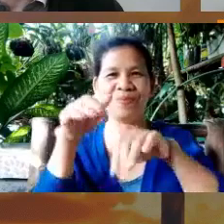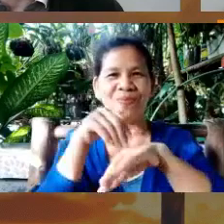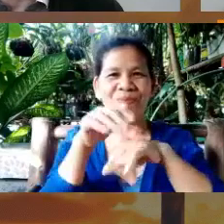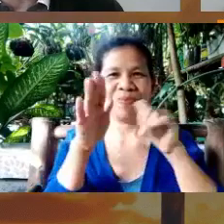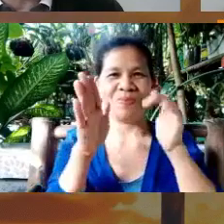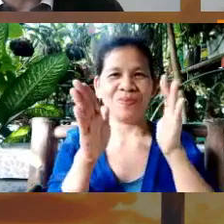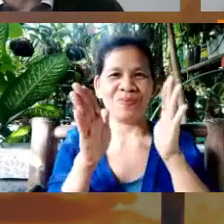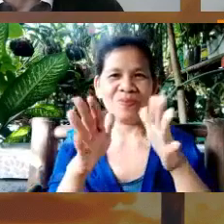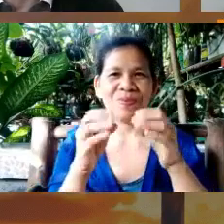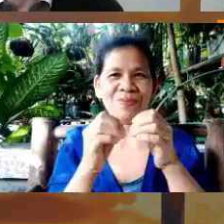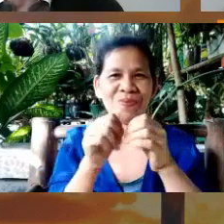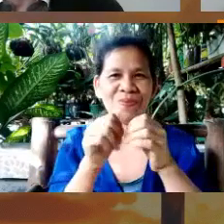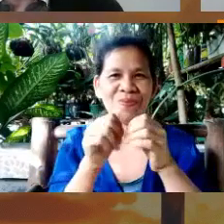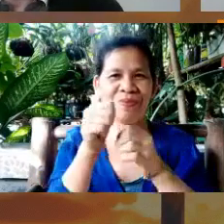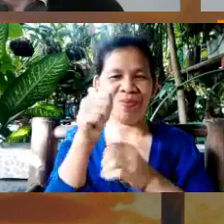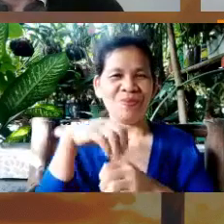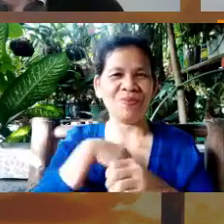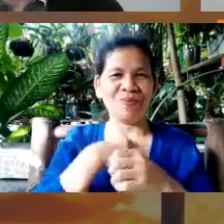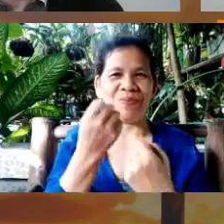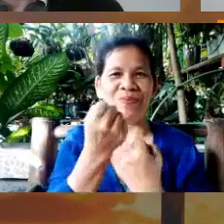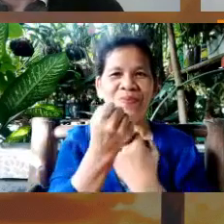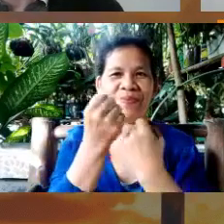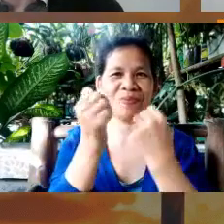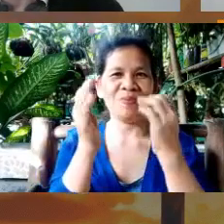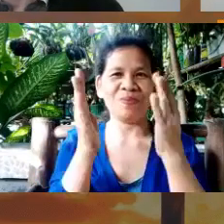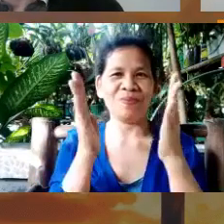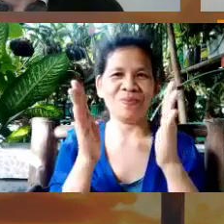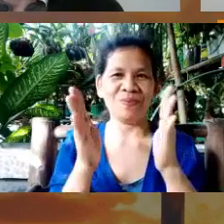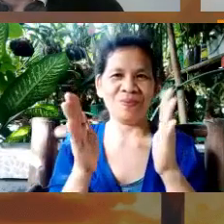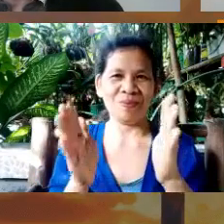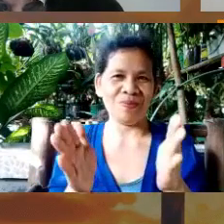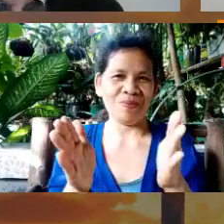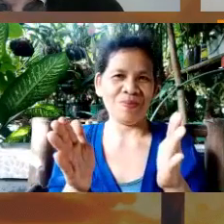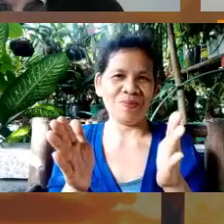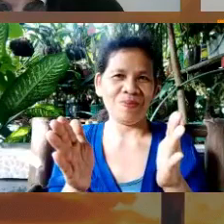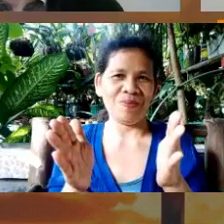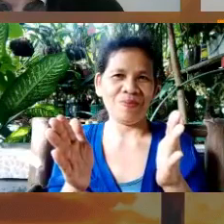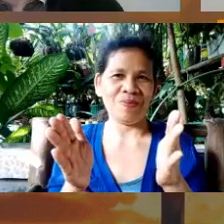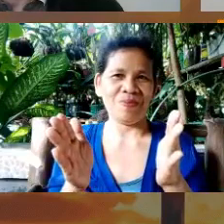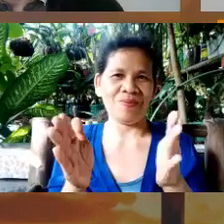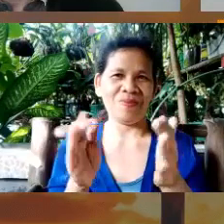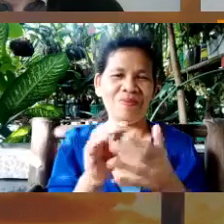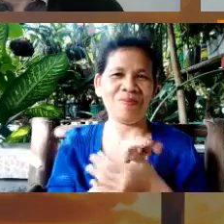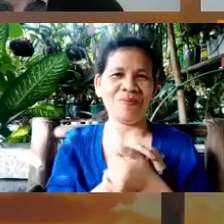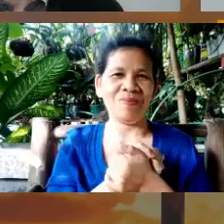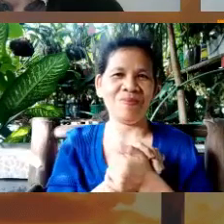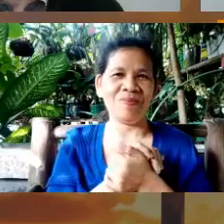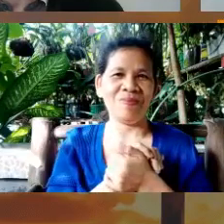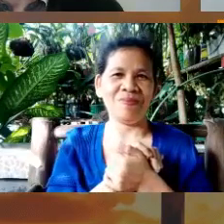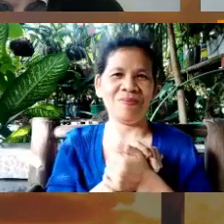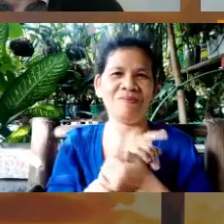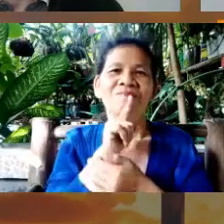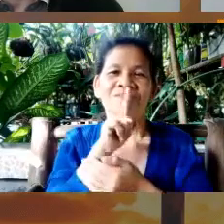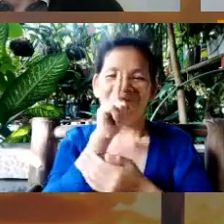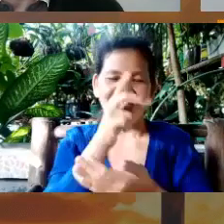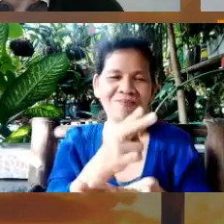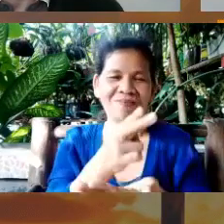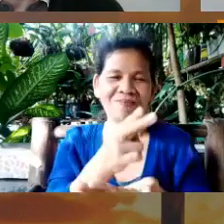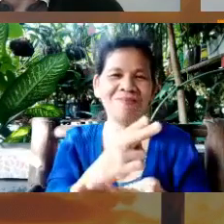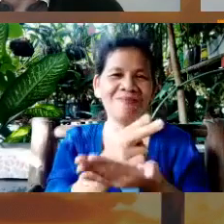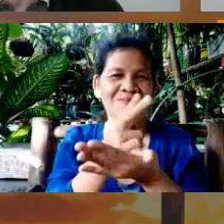atin pong mga supporter, sponsor at mga talaga pong tumutulong sa atin na